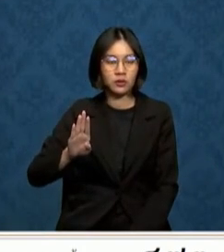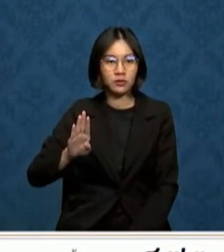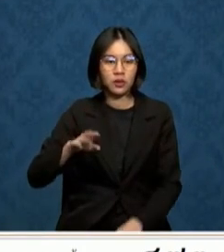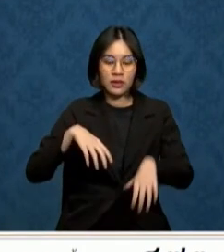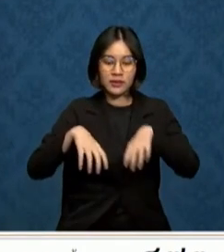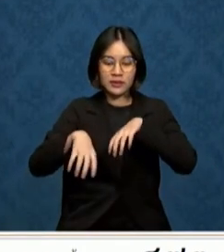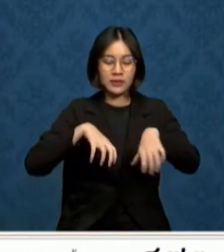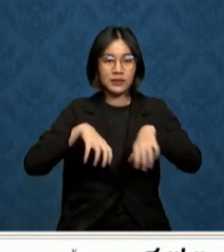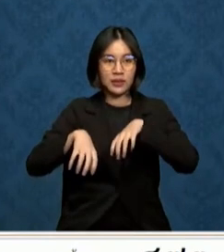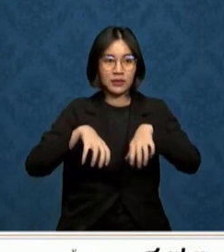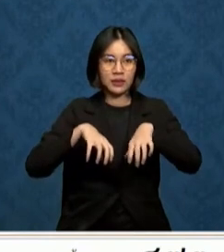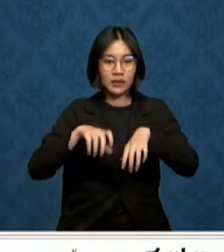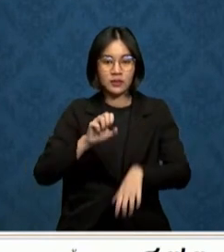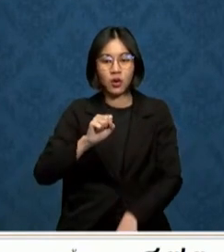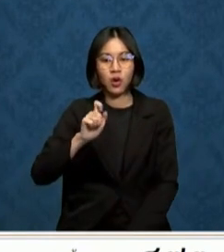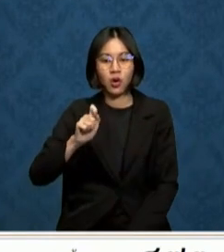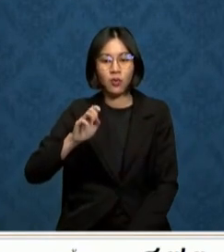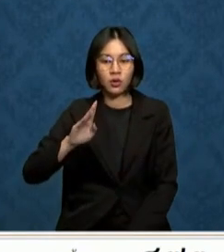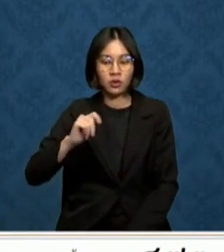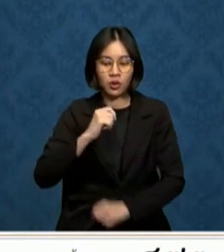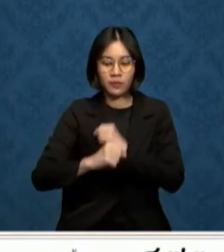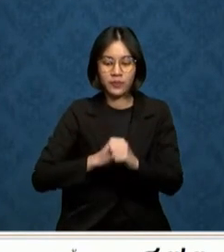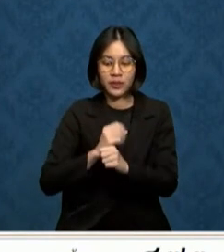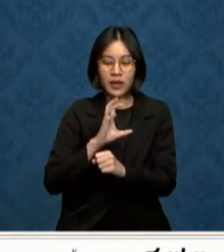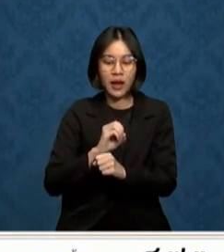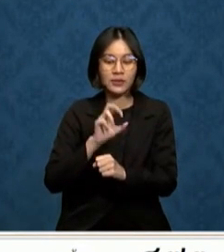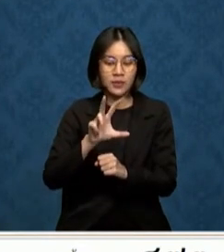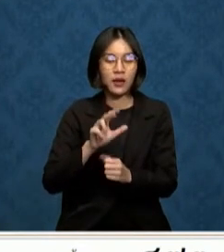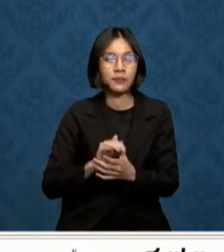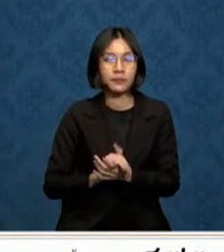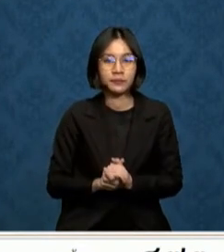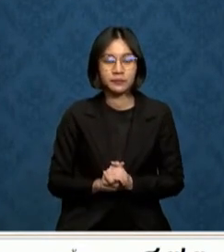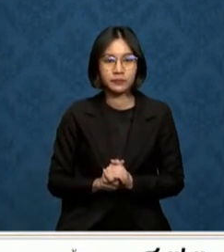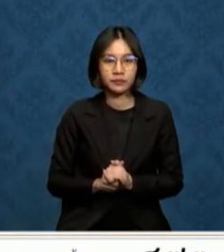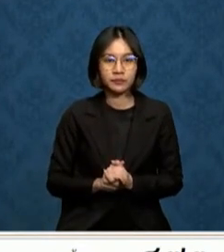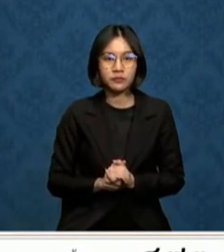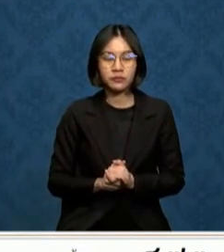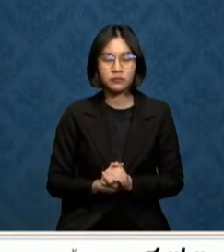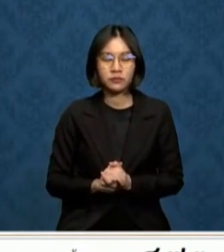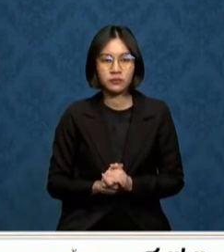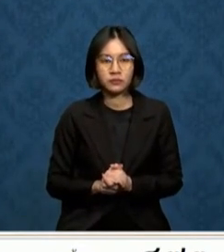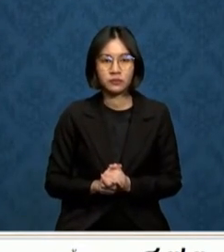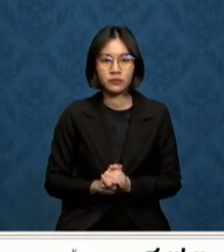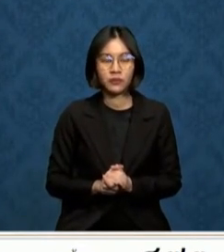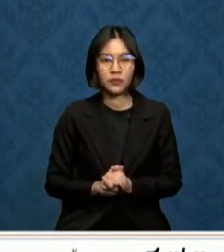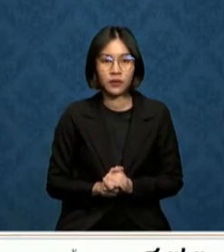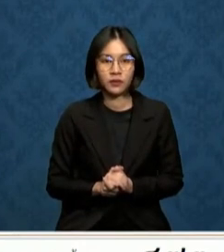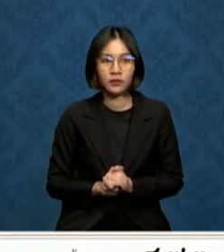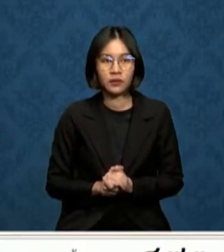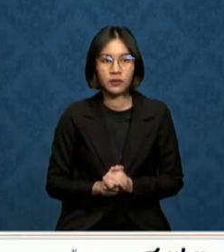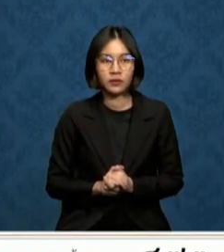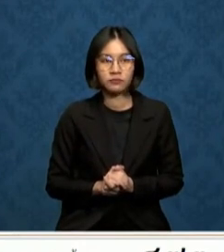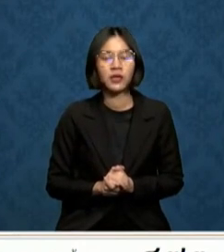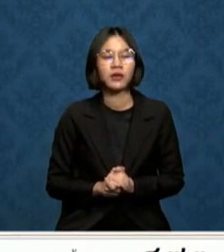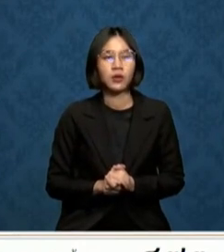การบริหารสวตนะครับปี53เนี่ยโดยความเป็นจริงแล้วนะครับเราเนี่ยกว่าจะได้